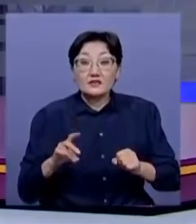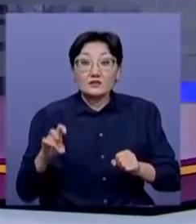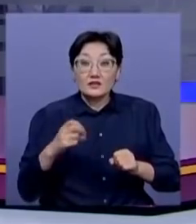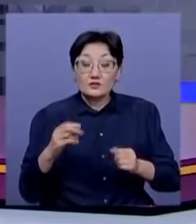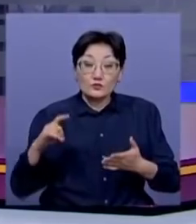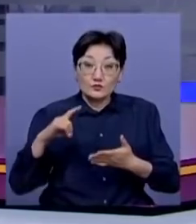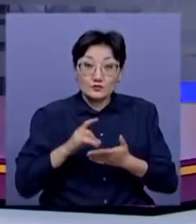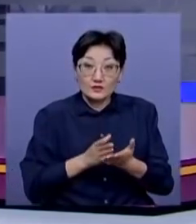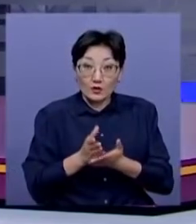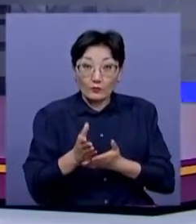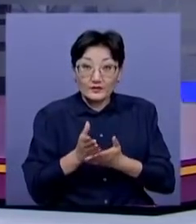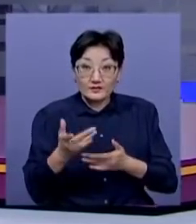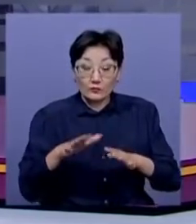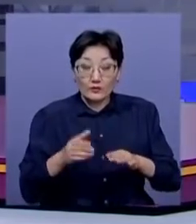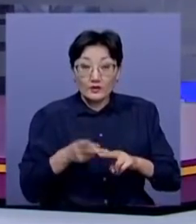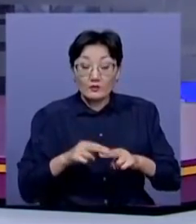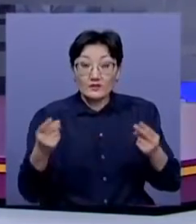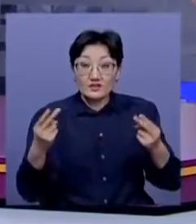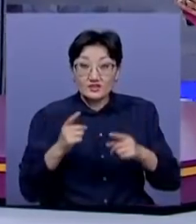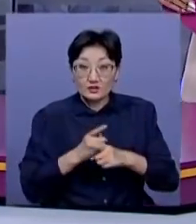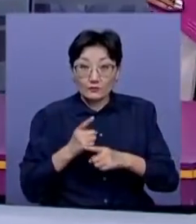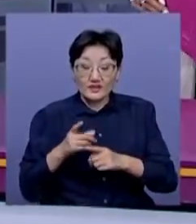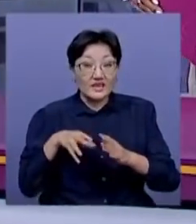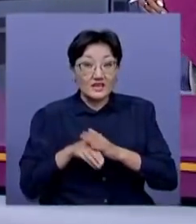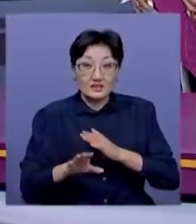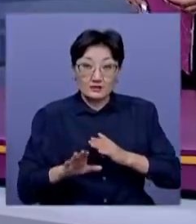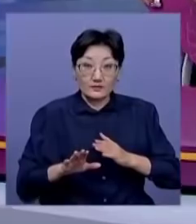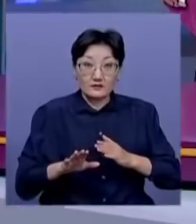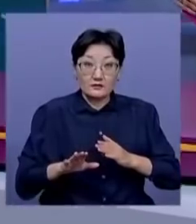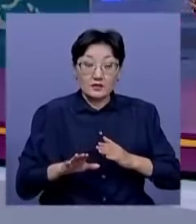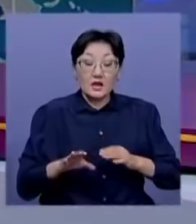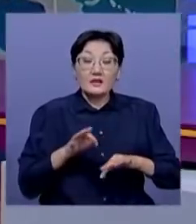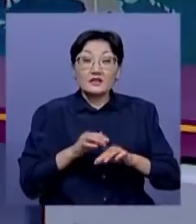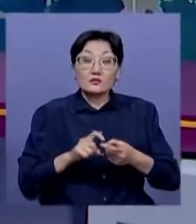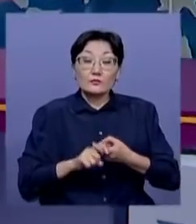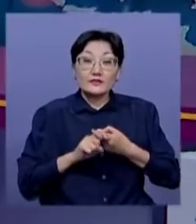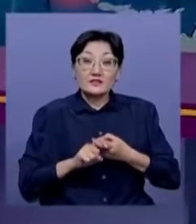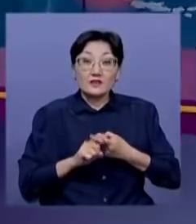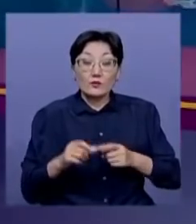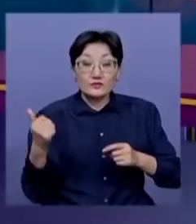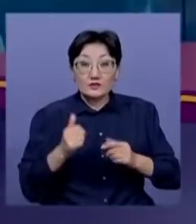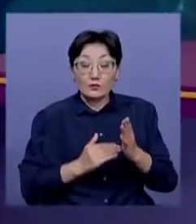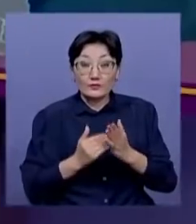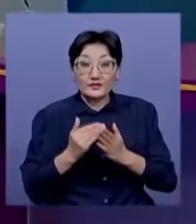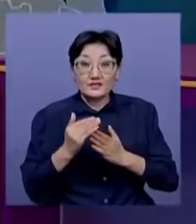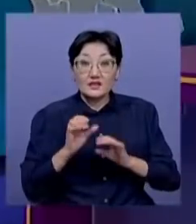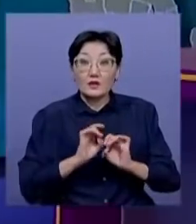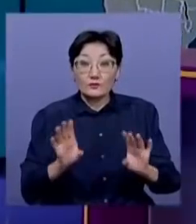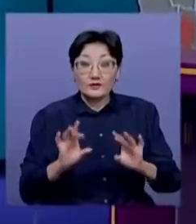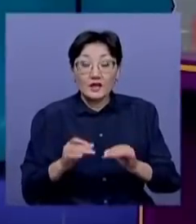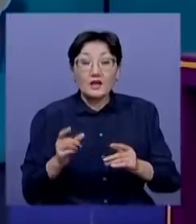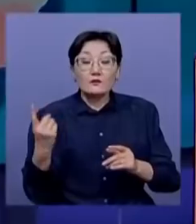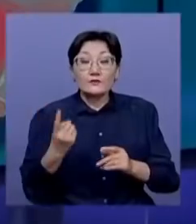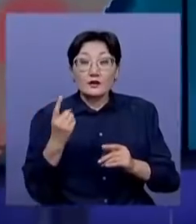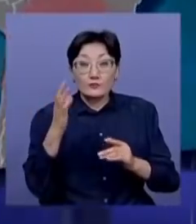әуежайындағы өткізу пунктінде аталмыш шектеулер енгізілмеген. Ал коронавирус жұқтырудың апталық өсіміне тоқталатын болсақ,